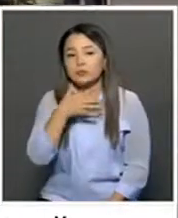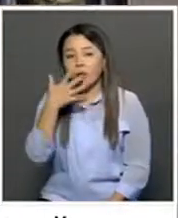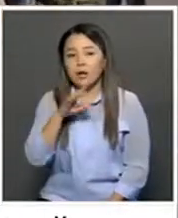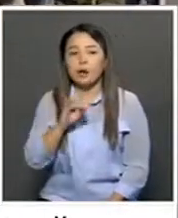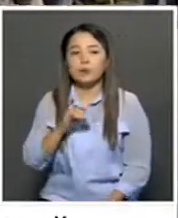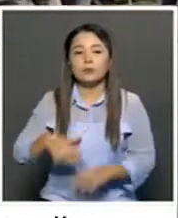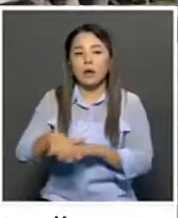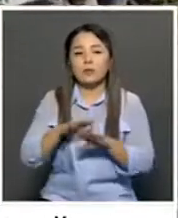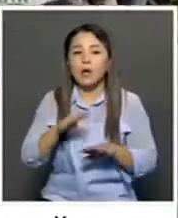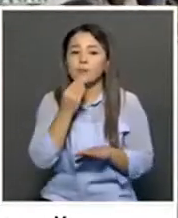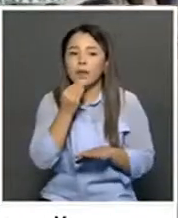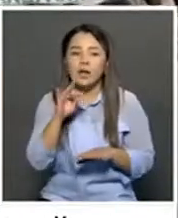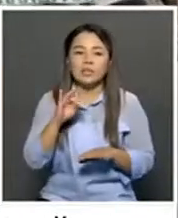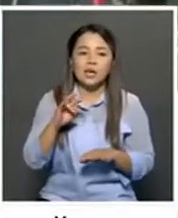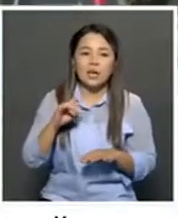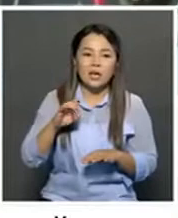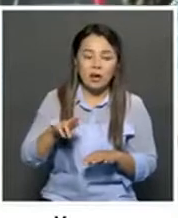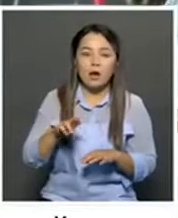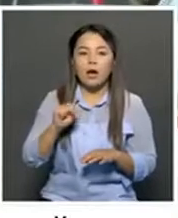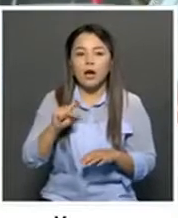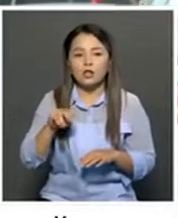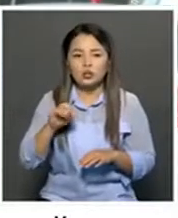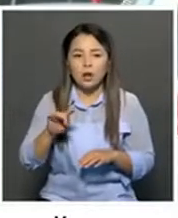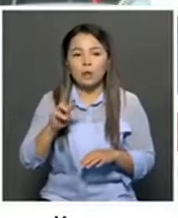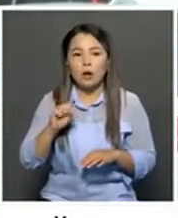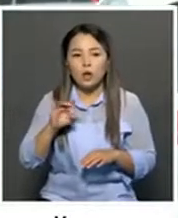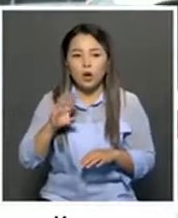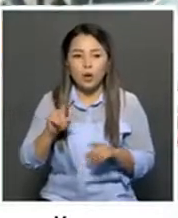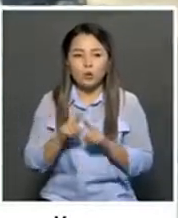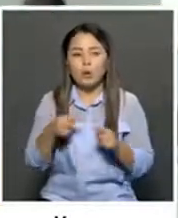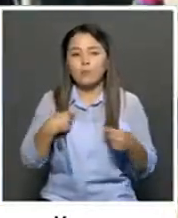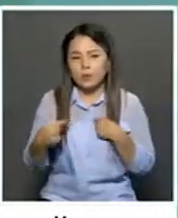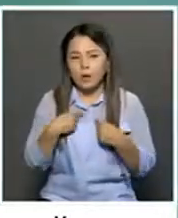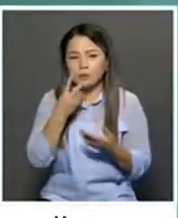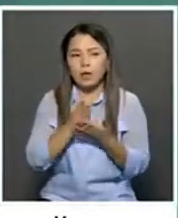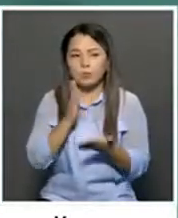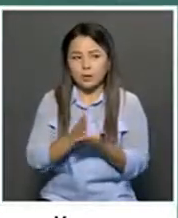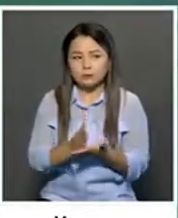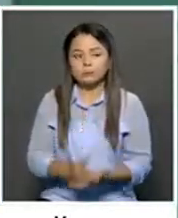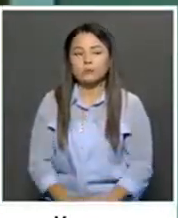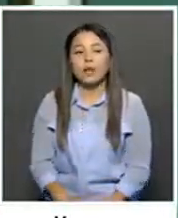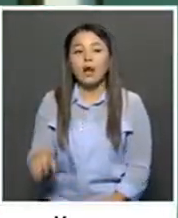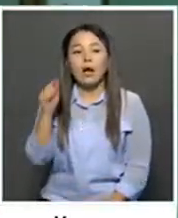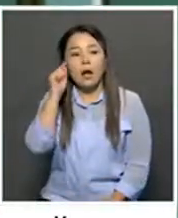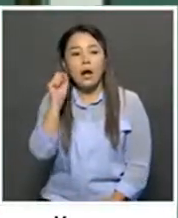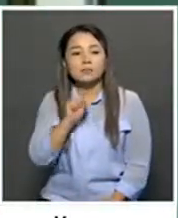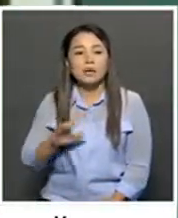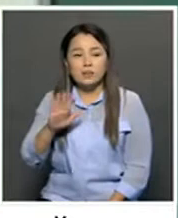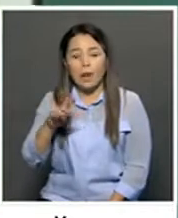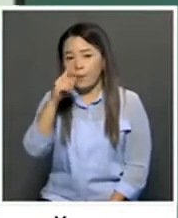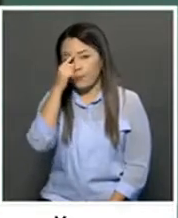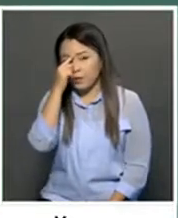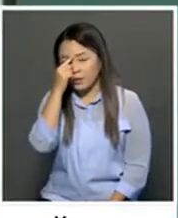Африкамен бірге Мысырда, Нигерияда, Алжирде, Мароккада COVID-19-дан көп зардап шегіп отыр. Азияның түскейіне ойсақ, Үндістанмен